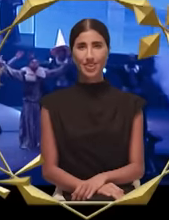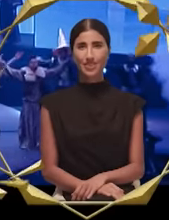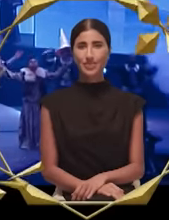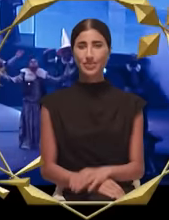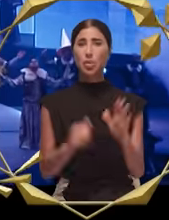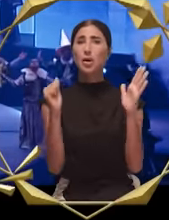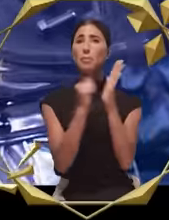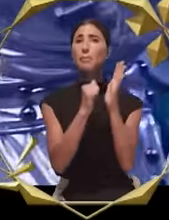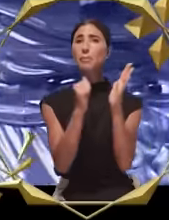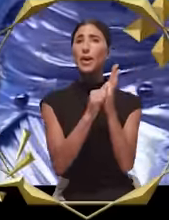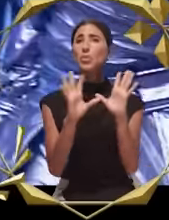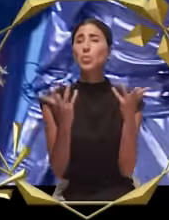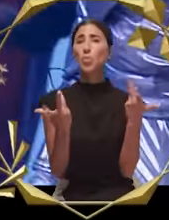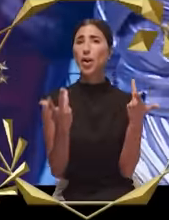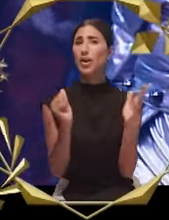محبوب.